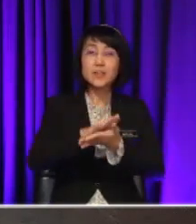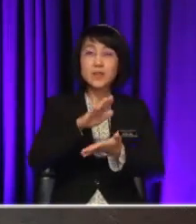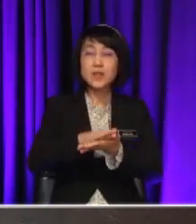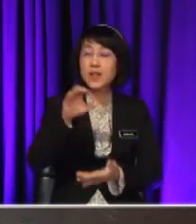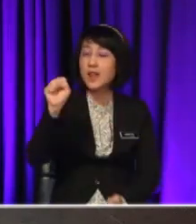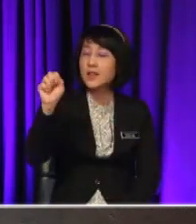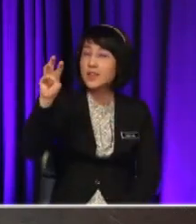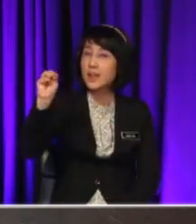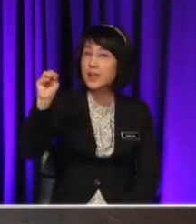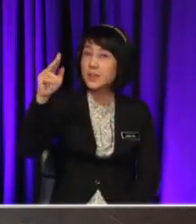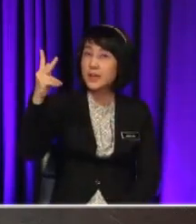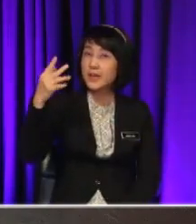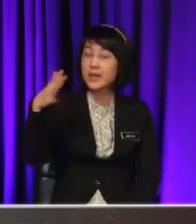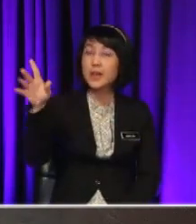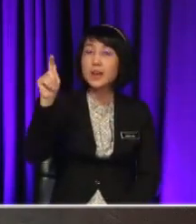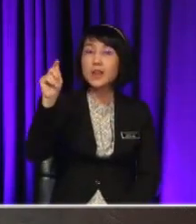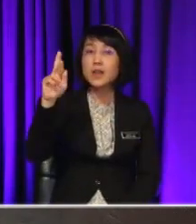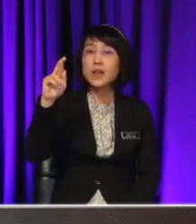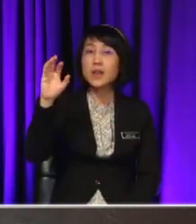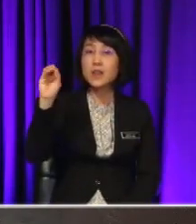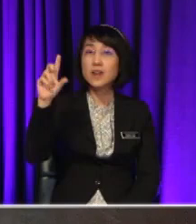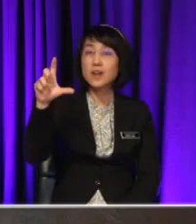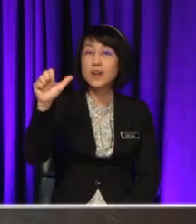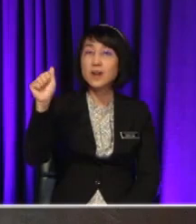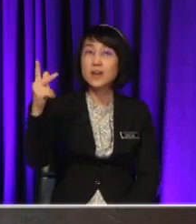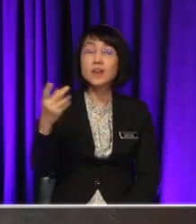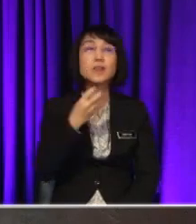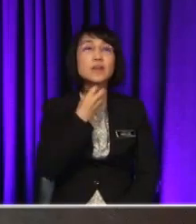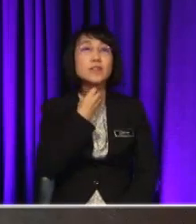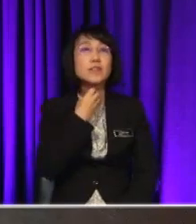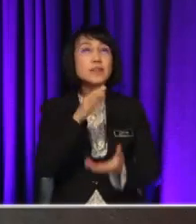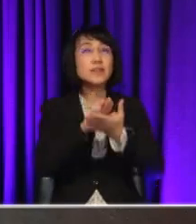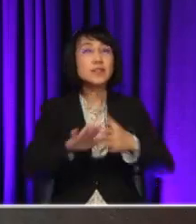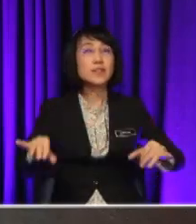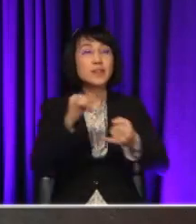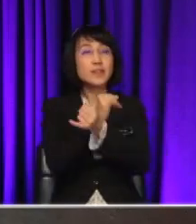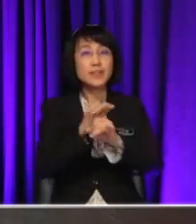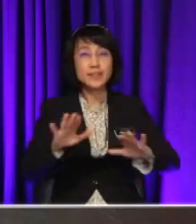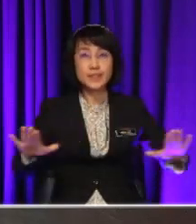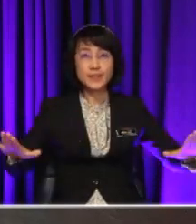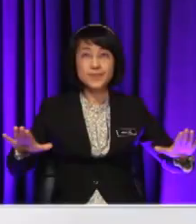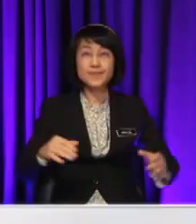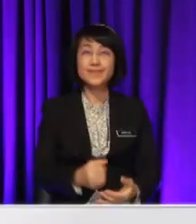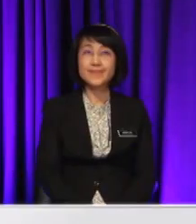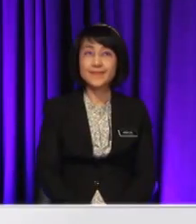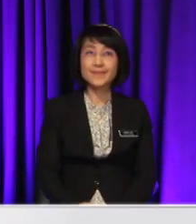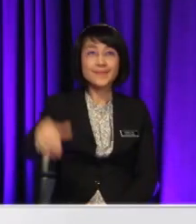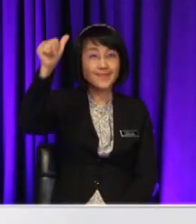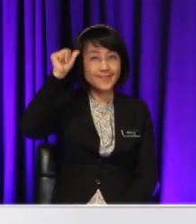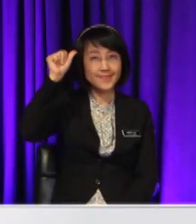dari SMK trola hai salam sejahtera assalamualaikum